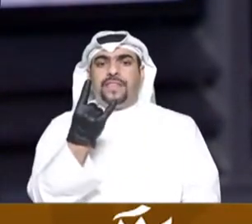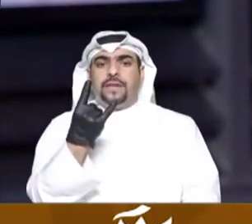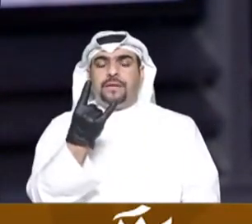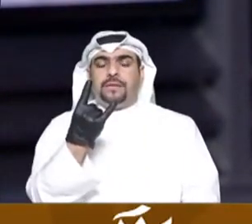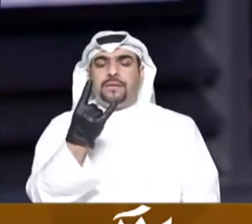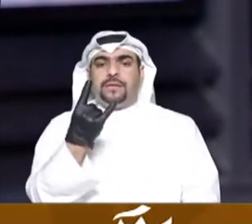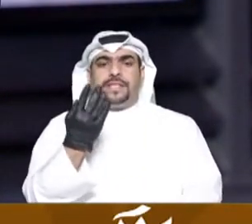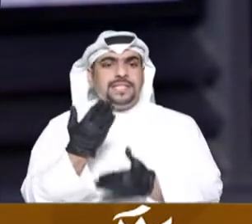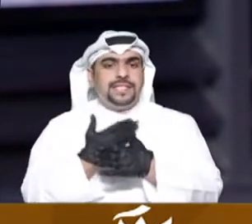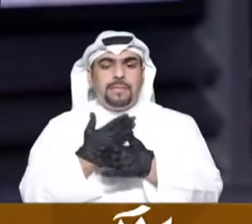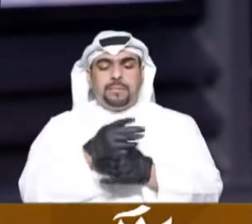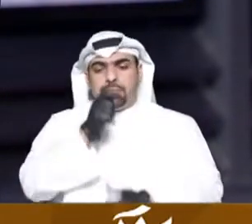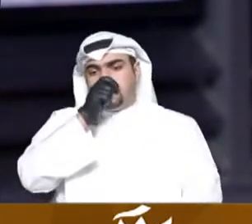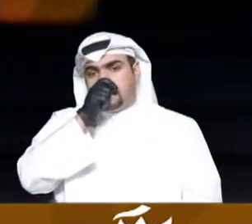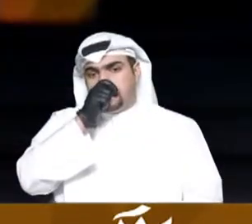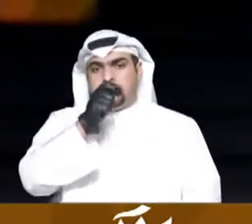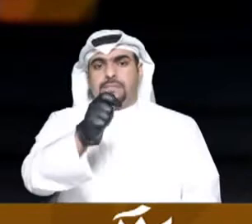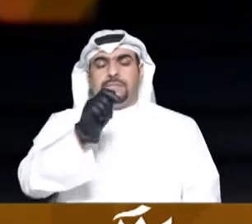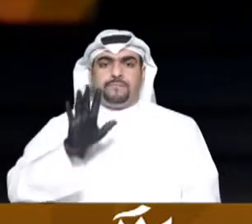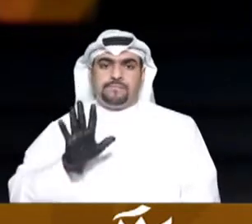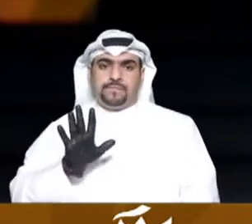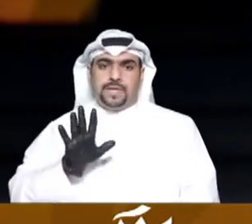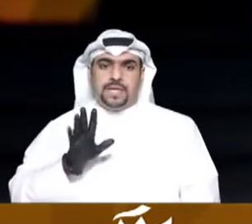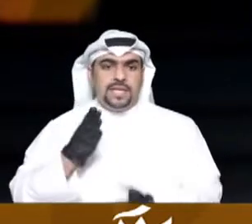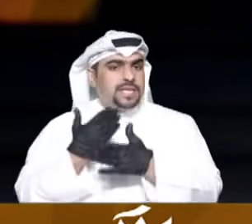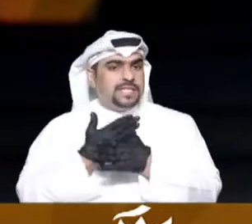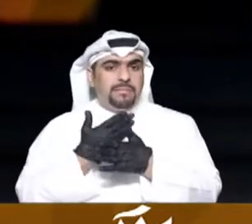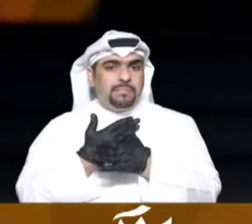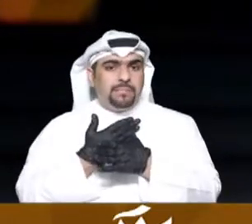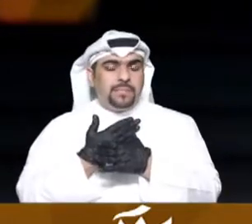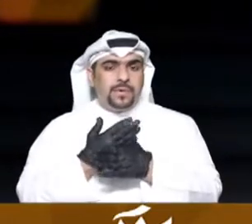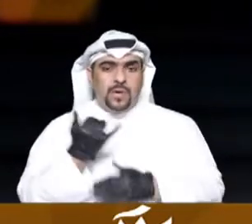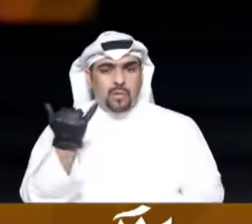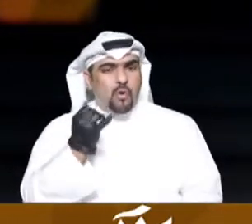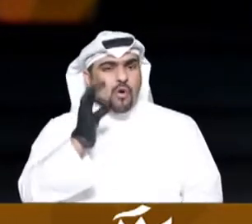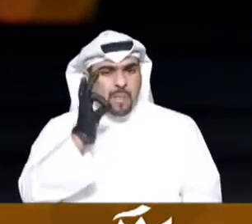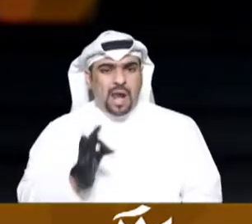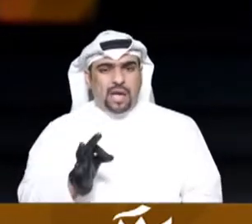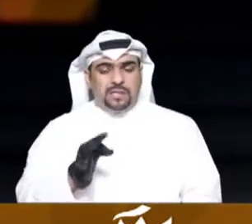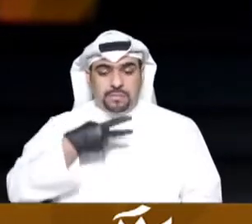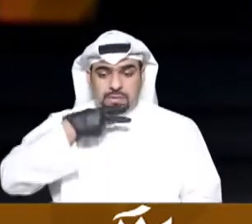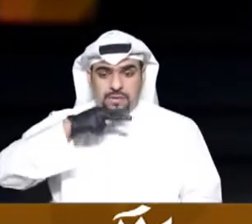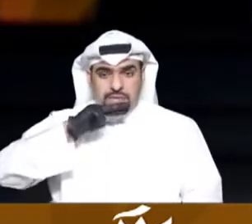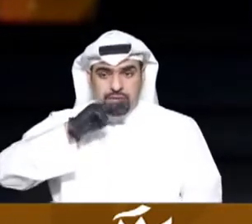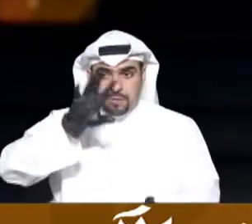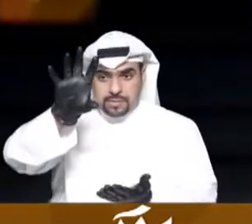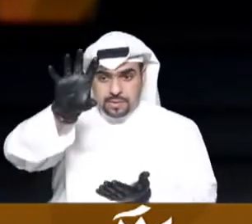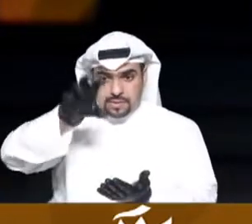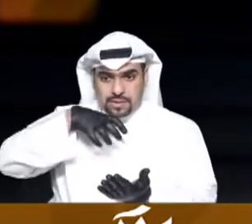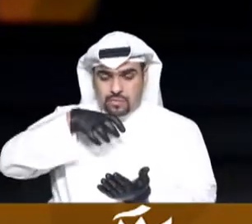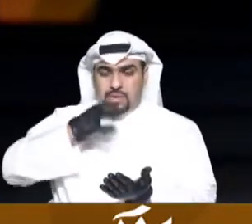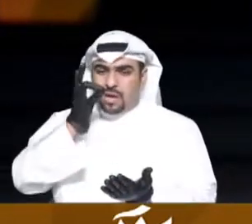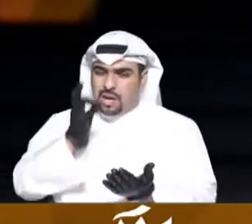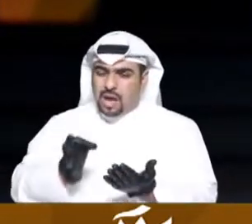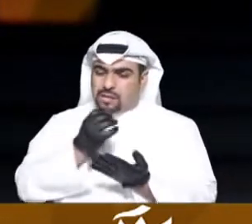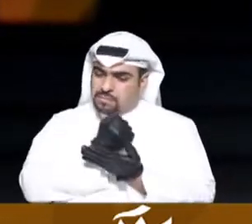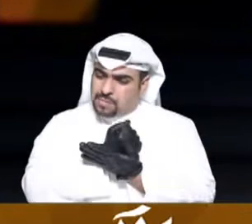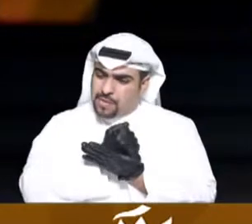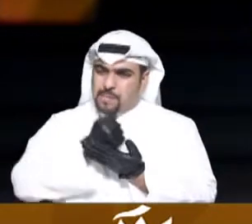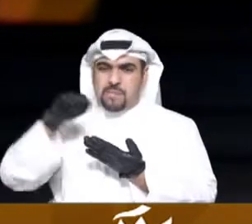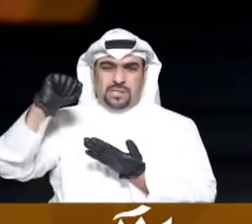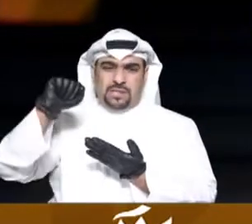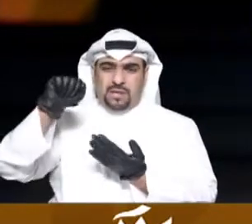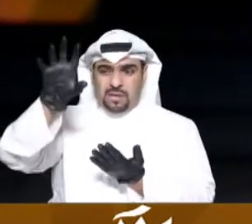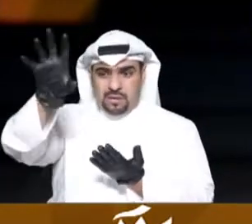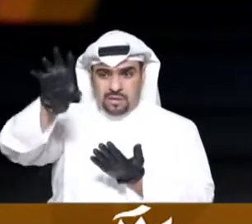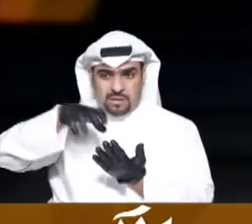ويعني حالته. المفروض ان الاشاعه يعني اذا وصلتك يعني تبقى في هاتفك. نعم. يعني اذا تقدر ايضا تكلم صاحبها وتنبهه انه يعني ينبغي ان يكون